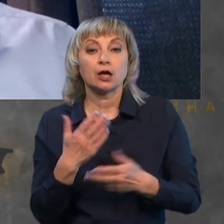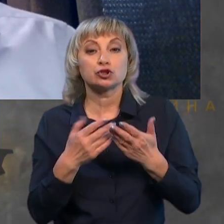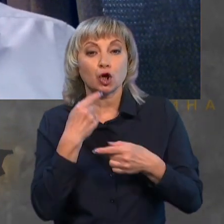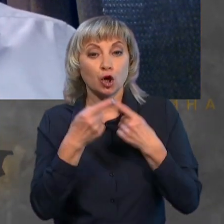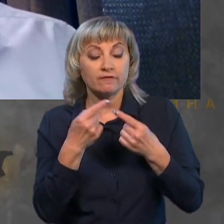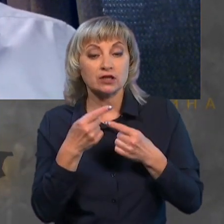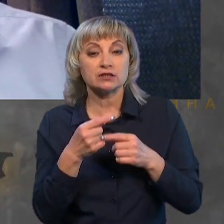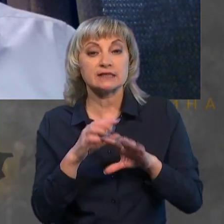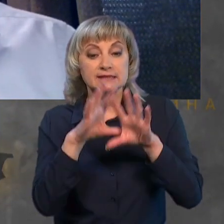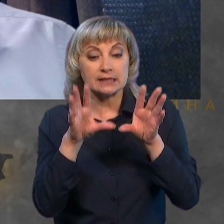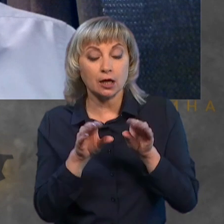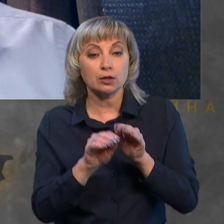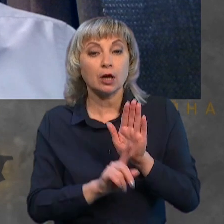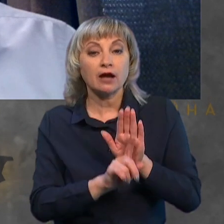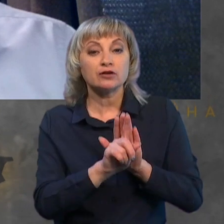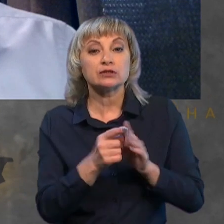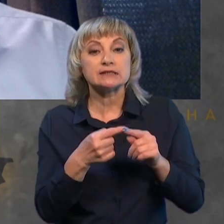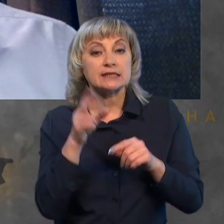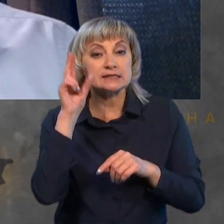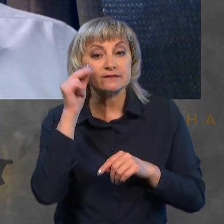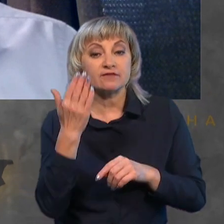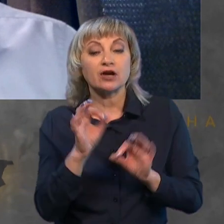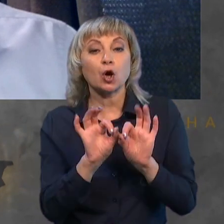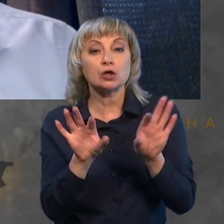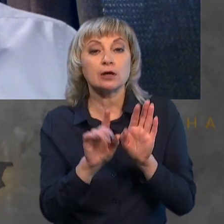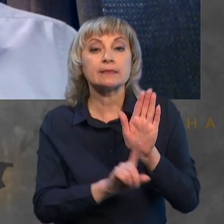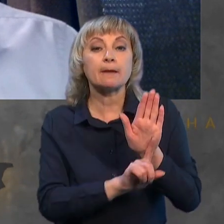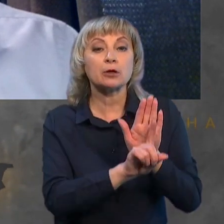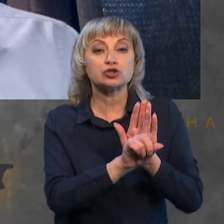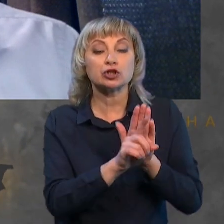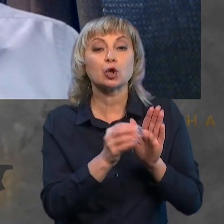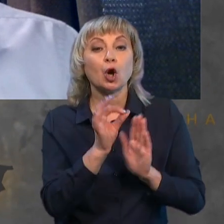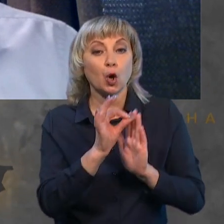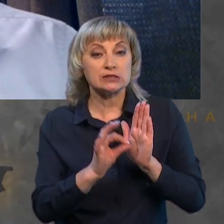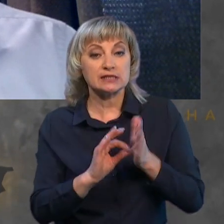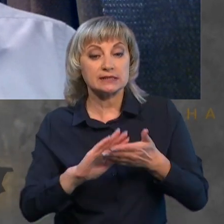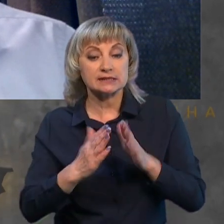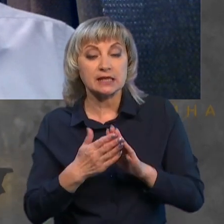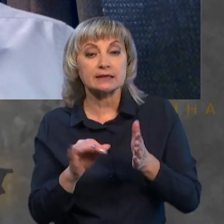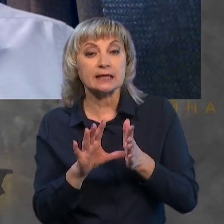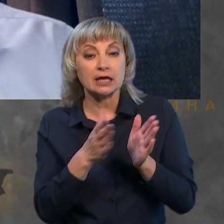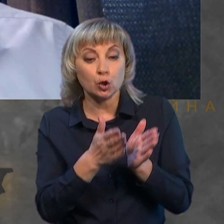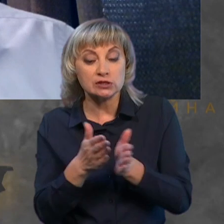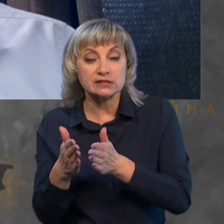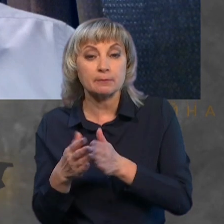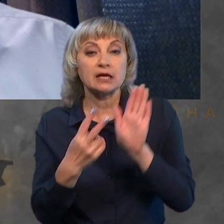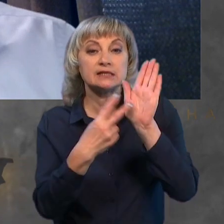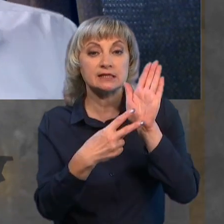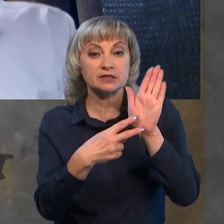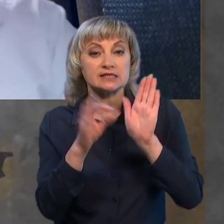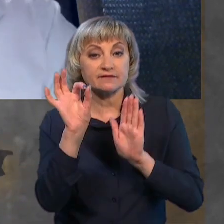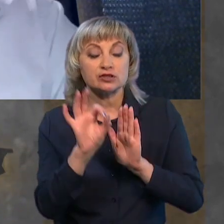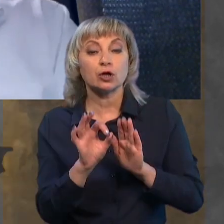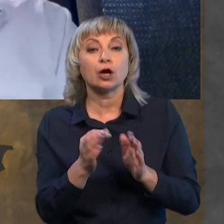от відштовхуючись від тієї цифри, яку ви озвучили на початку, оцінюючи стан енергосистеми в 70%, до